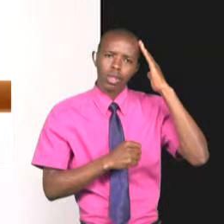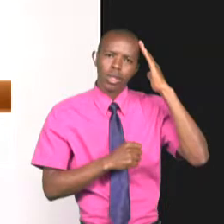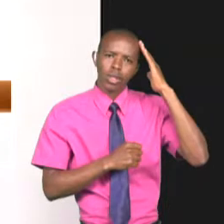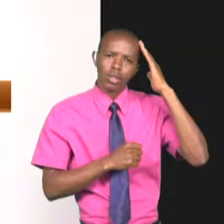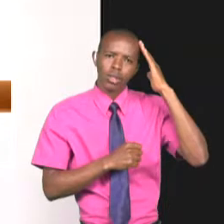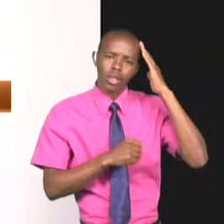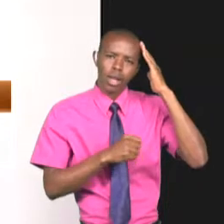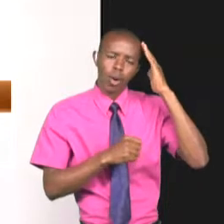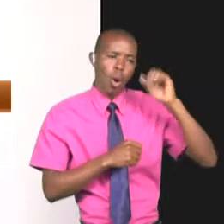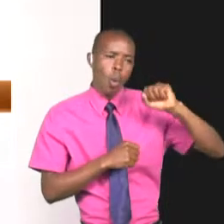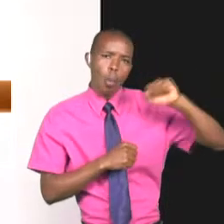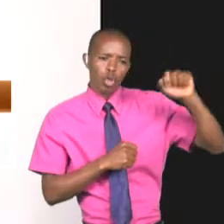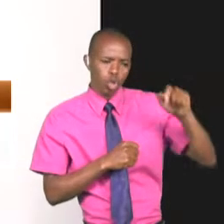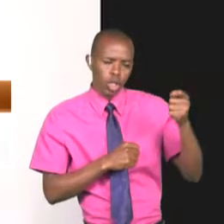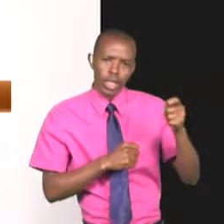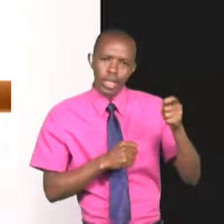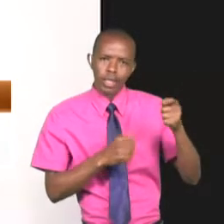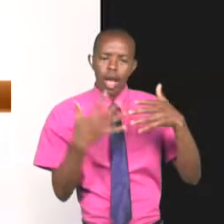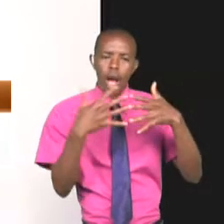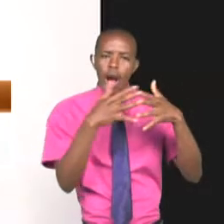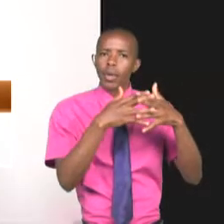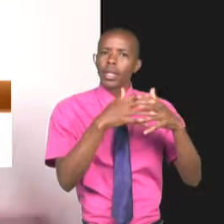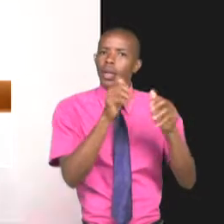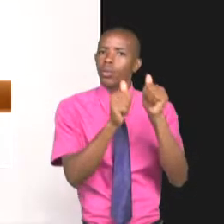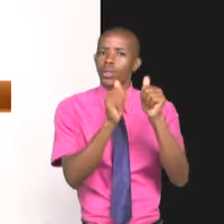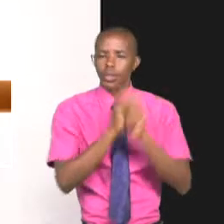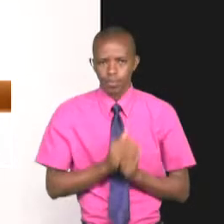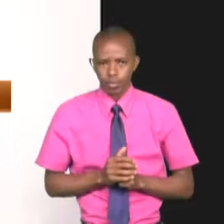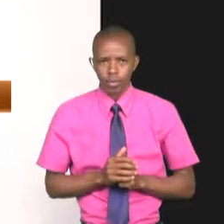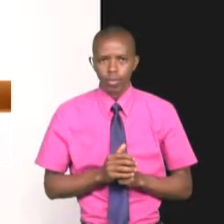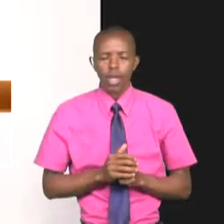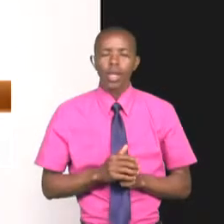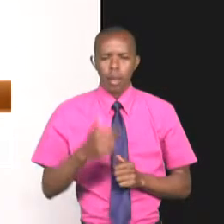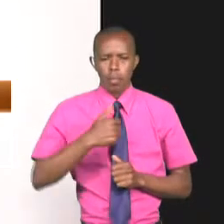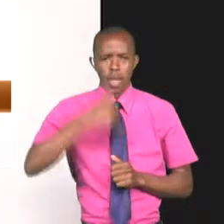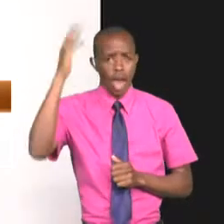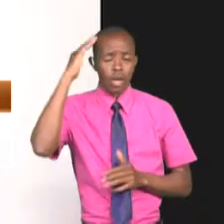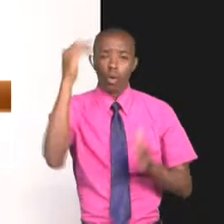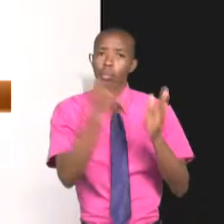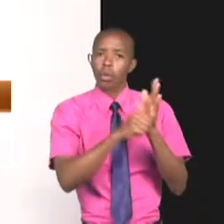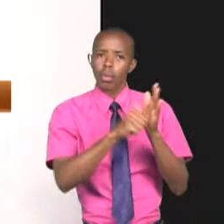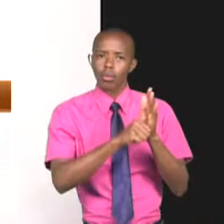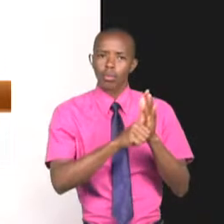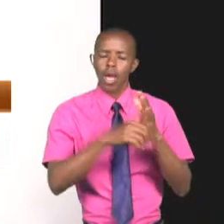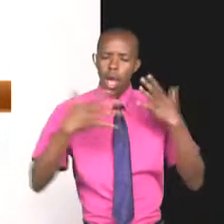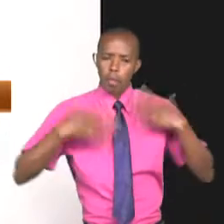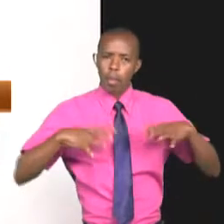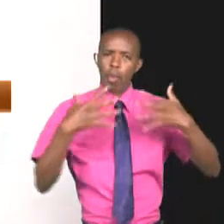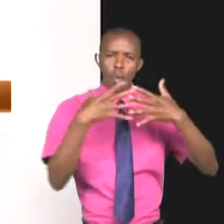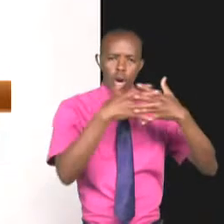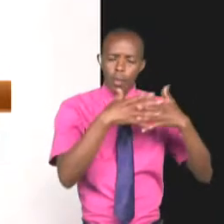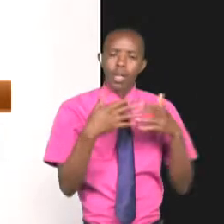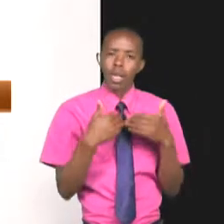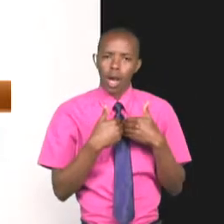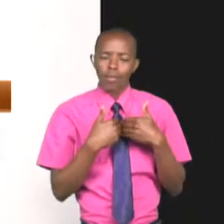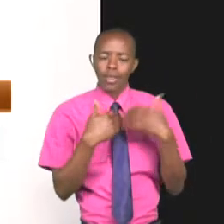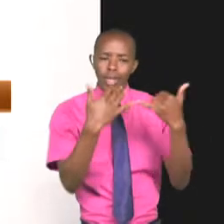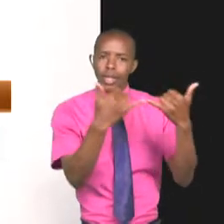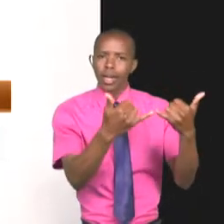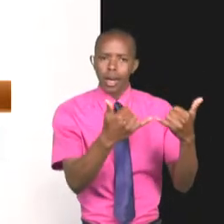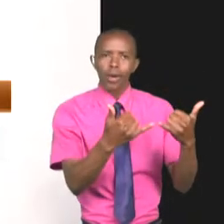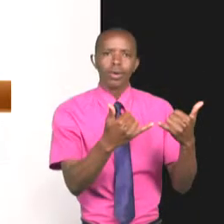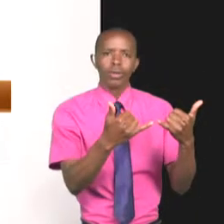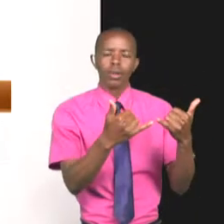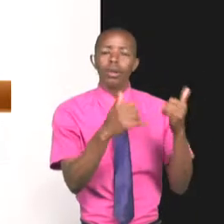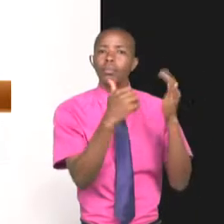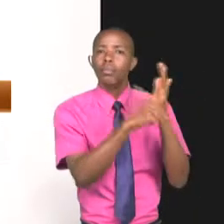kiini cha siasa katika taifa la Marekani, na najua shida ambazo watu katika taifa hili wanapitia, na kwa sasa